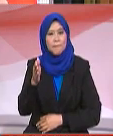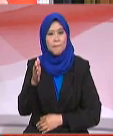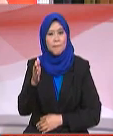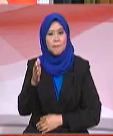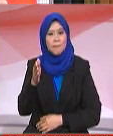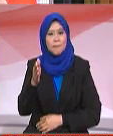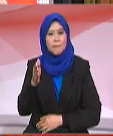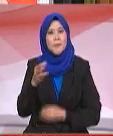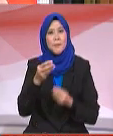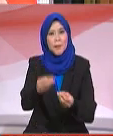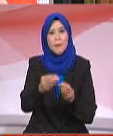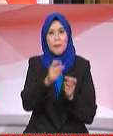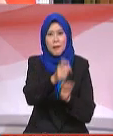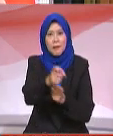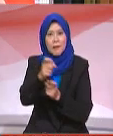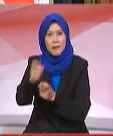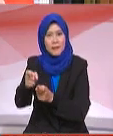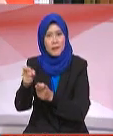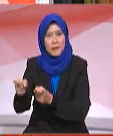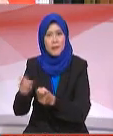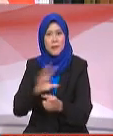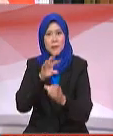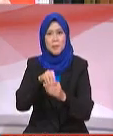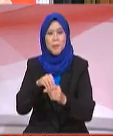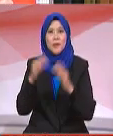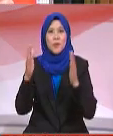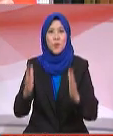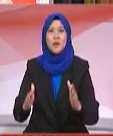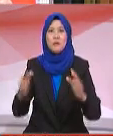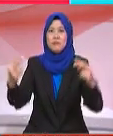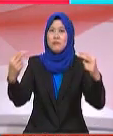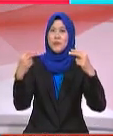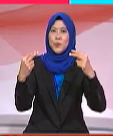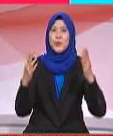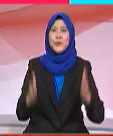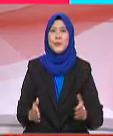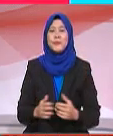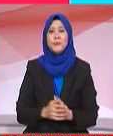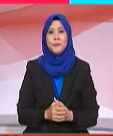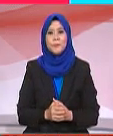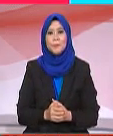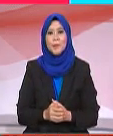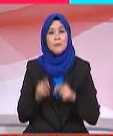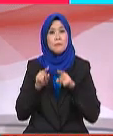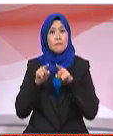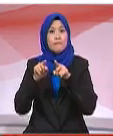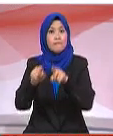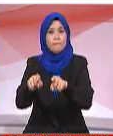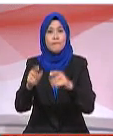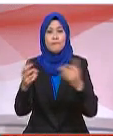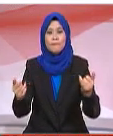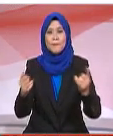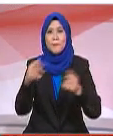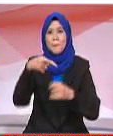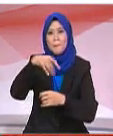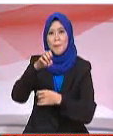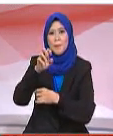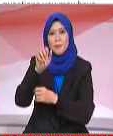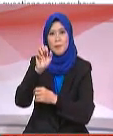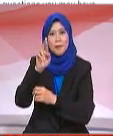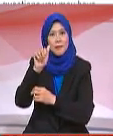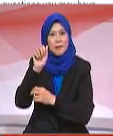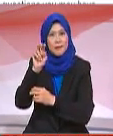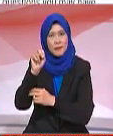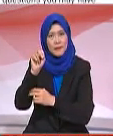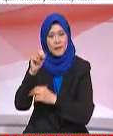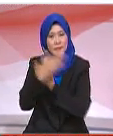kita akan beri hadiah dan sebagainya lah, mana melibatkan penonton satu hati dan sebagainya. Seiring dengan revolusi penyiaran negara, stesen Johor